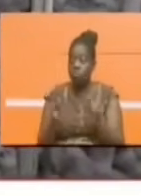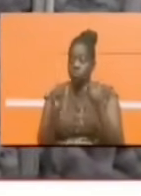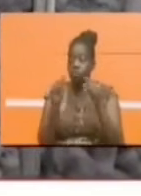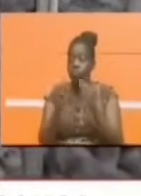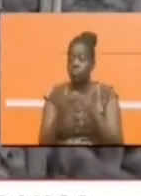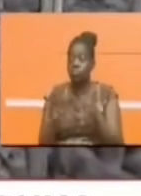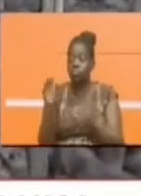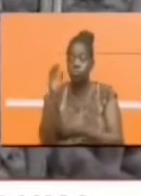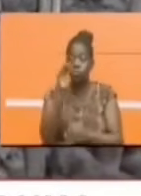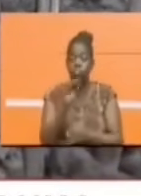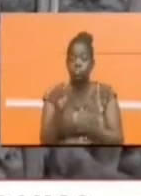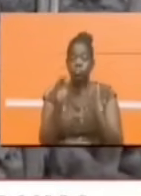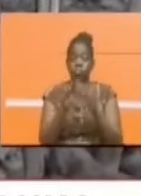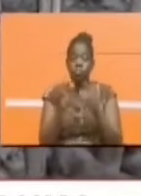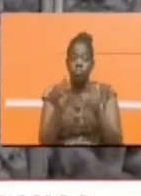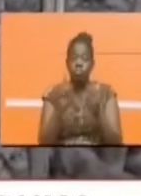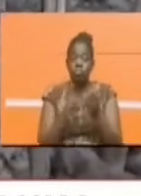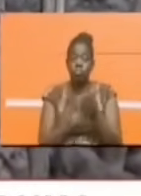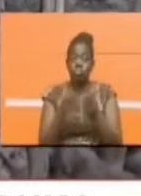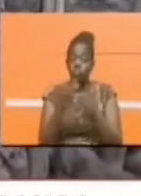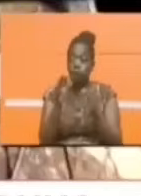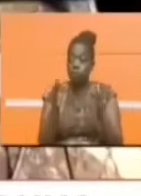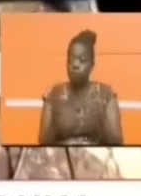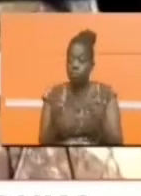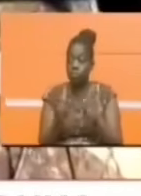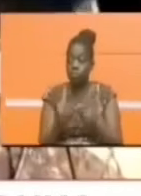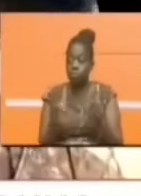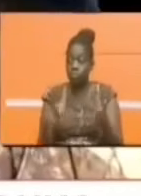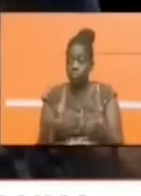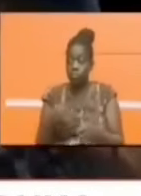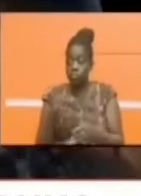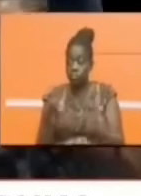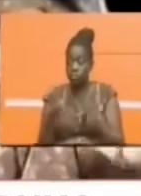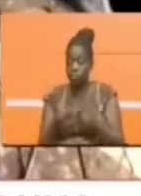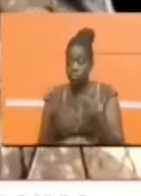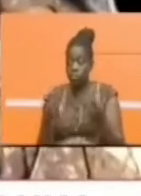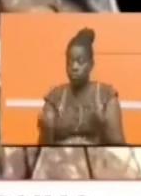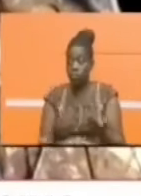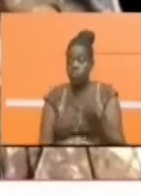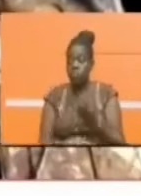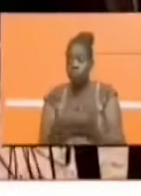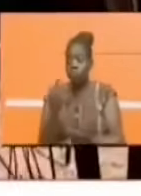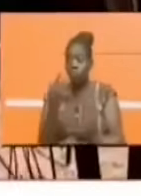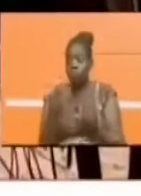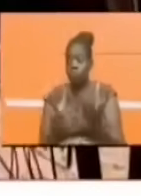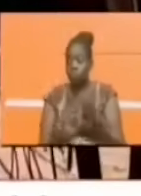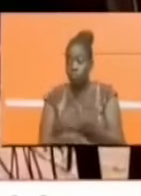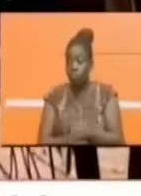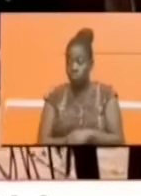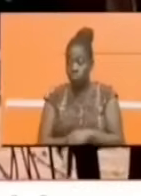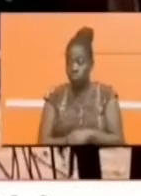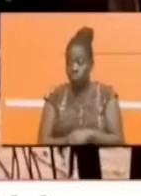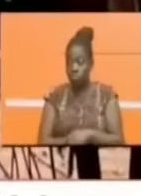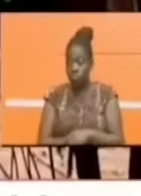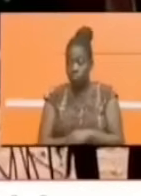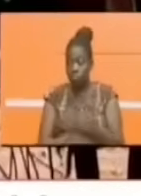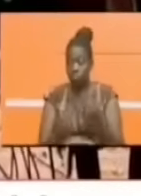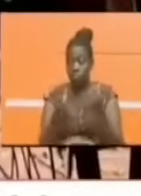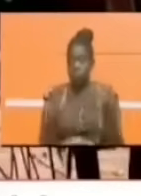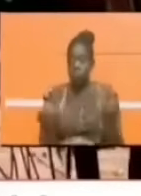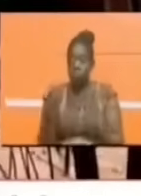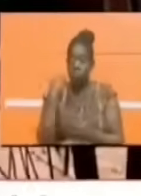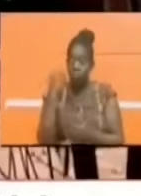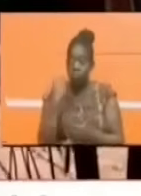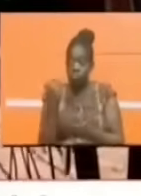n'asima ekituli mu nnyumba n'ajjamu ebintu bye omuli engoye n'akagali mwatambulira n'abyokya. Abaana oli kamalaaya